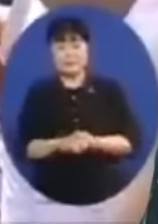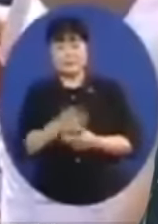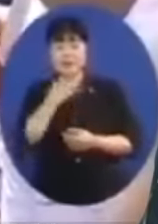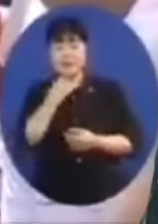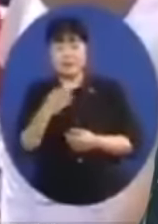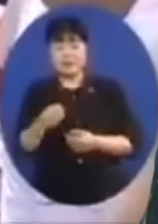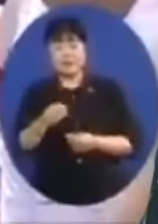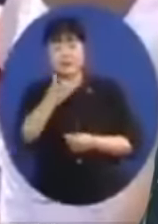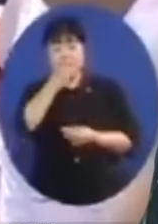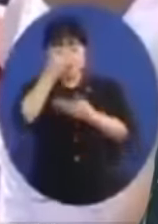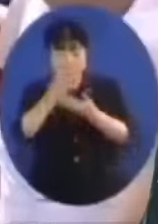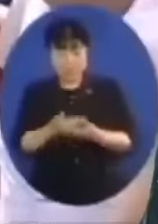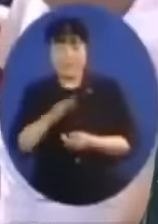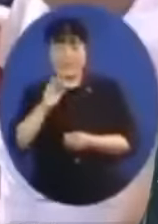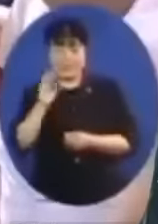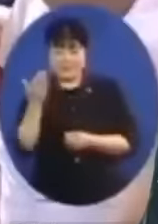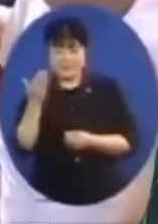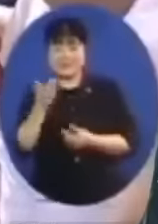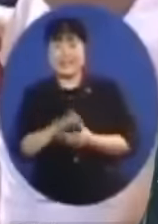아브라함의 복을 받은 사람이다.